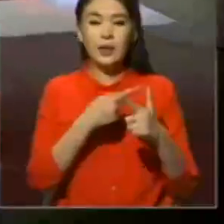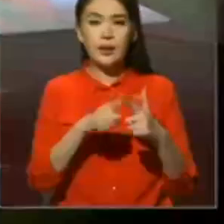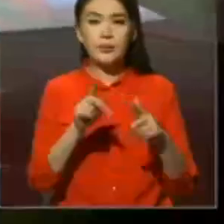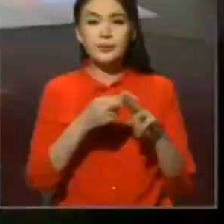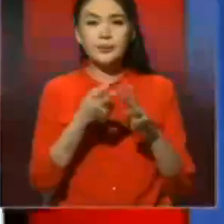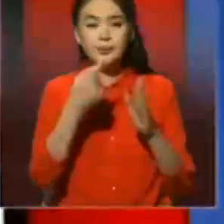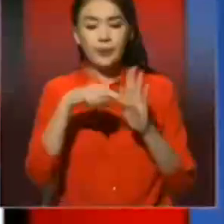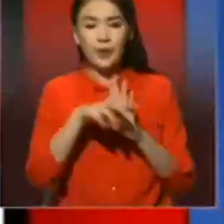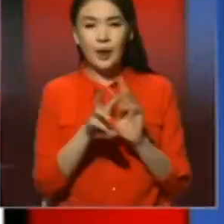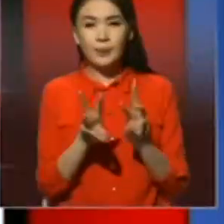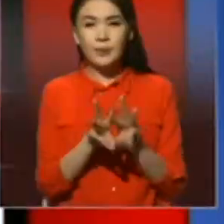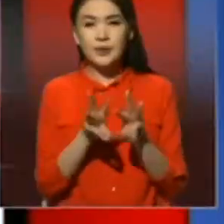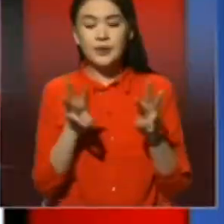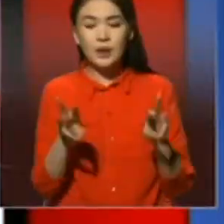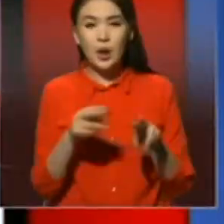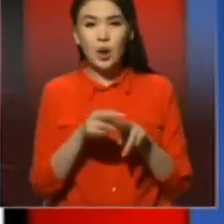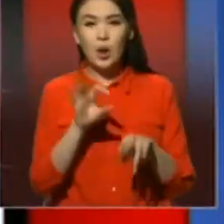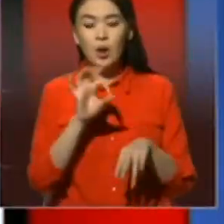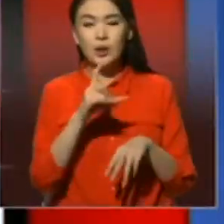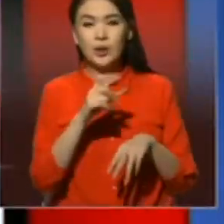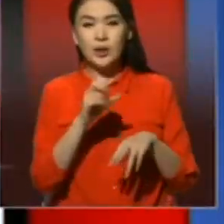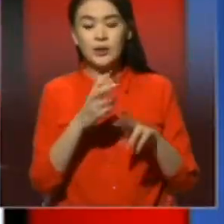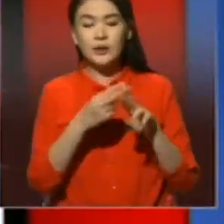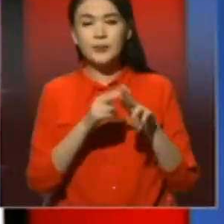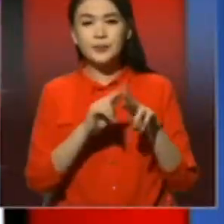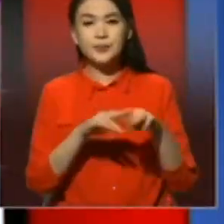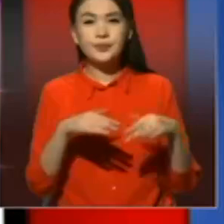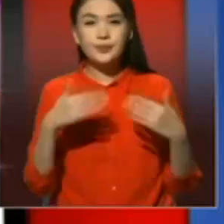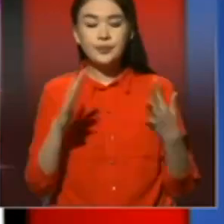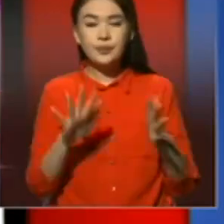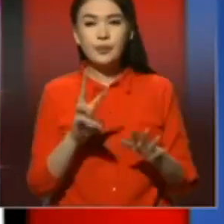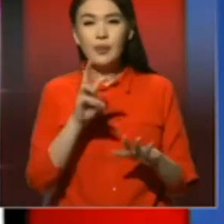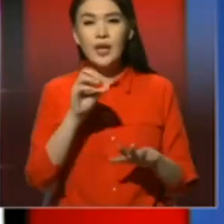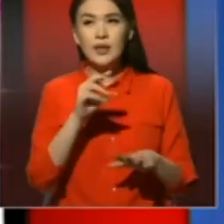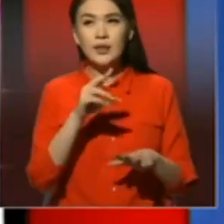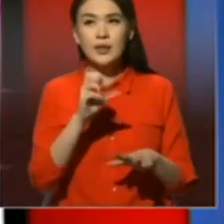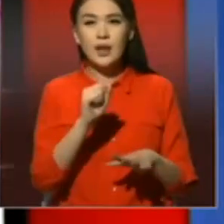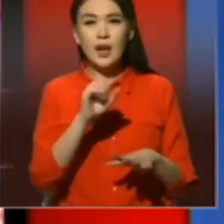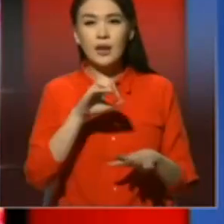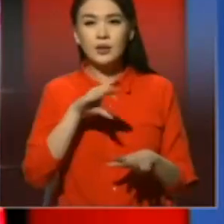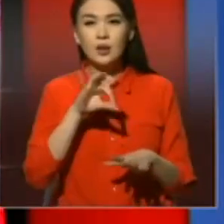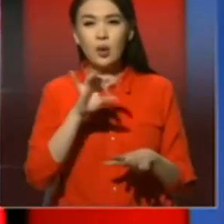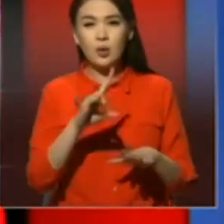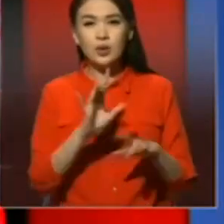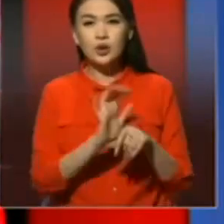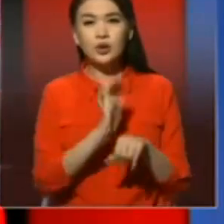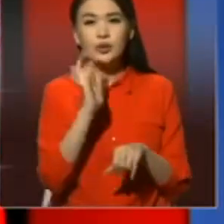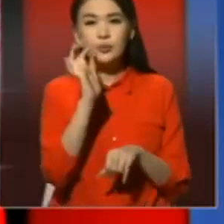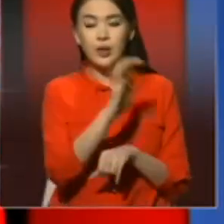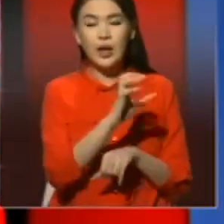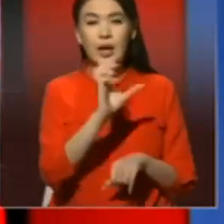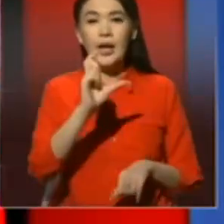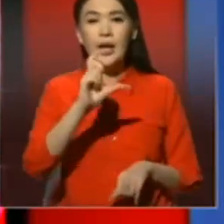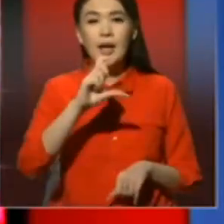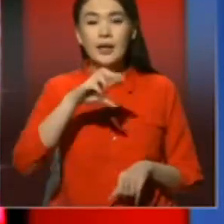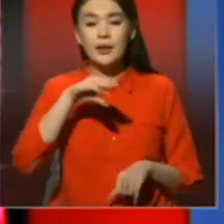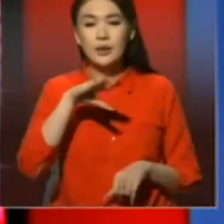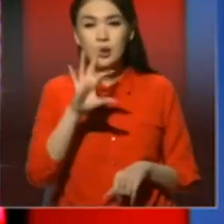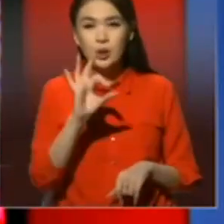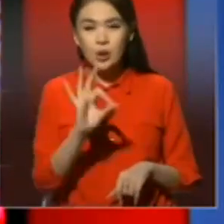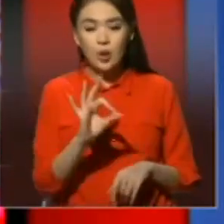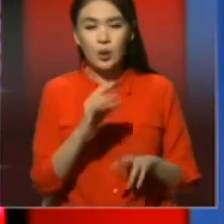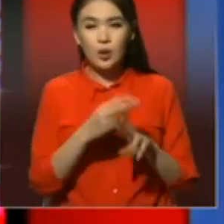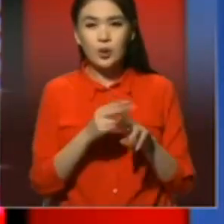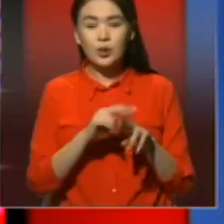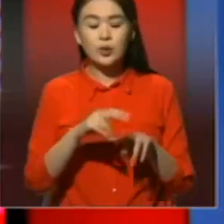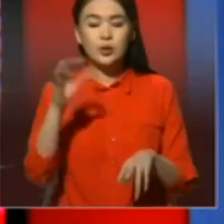істер жаңағыдай органдарына барады. Сол кезде оларды медиаторға жібереді. Ол медиатор этно саланы